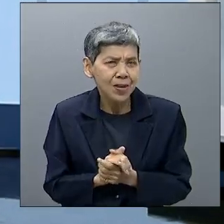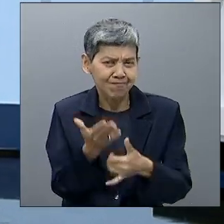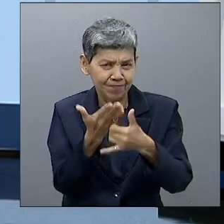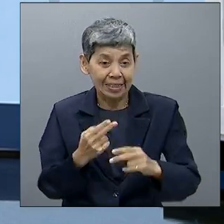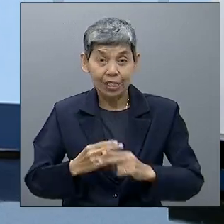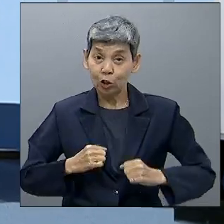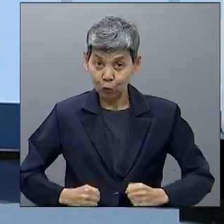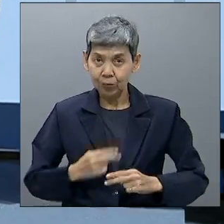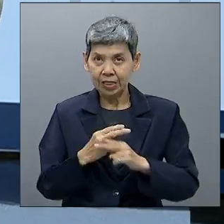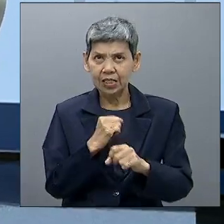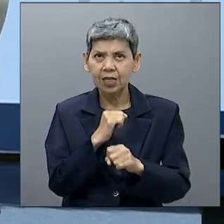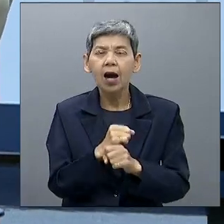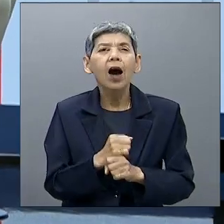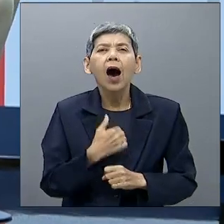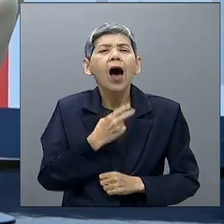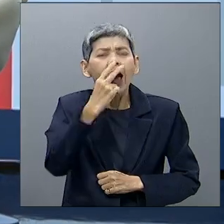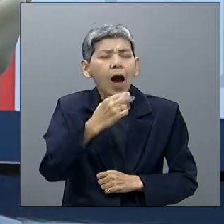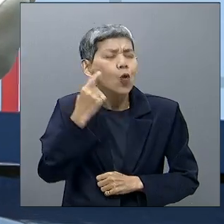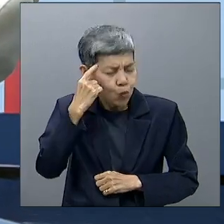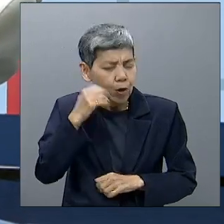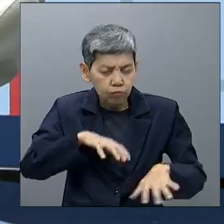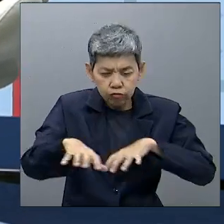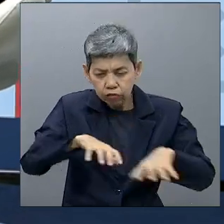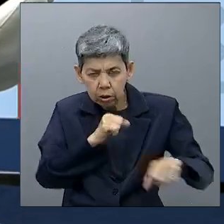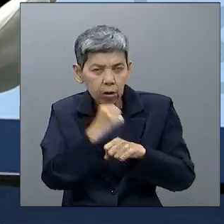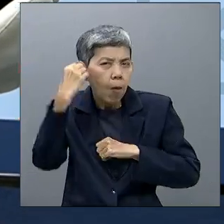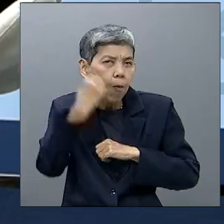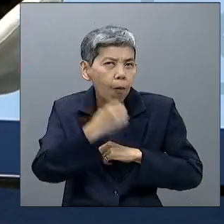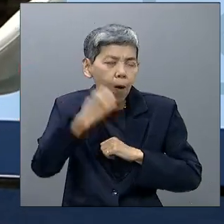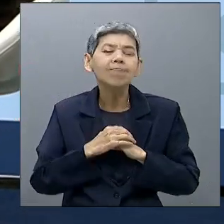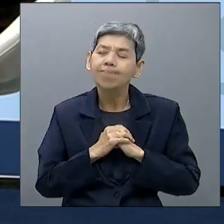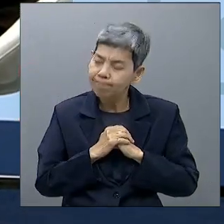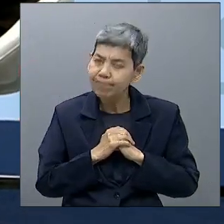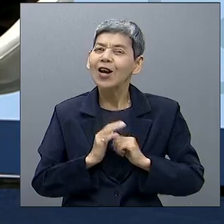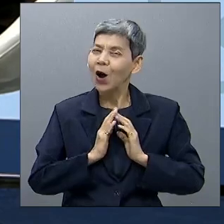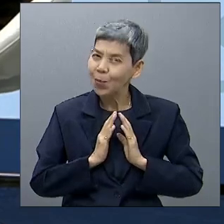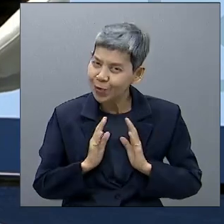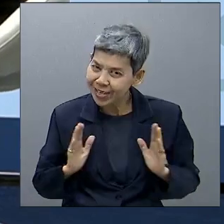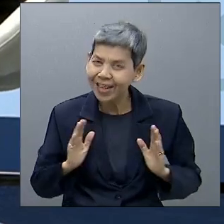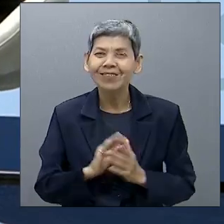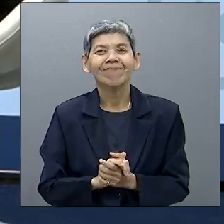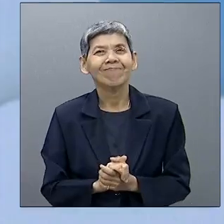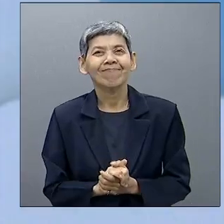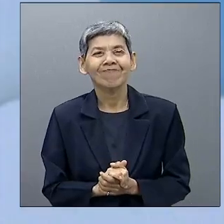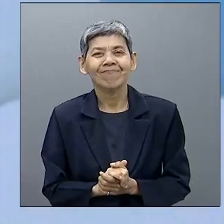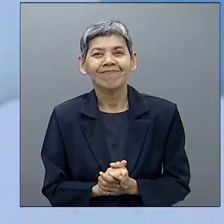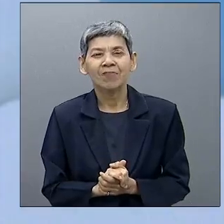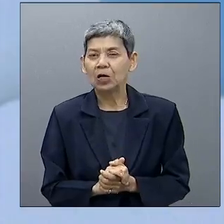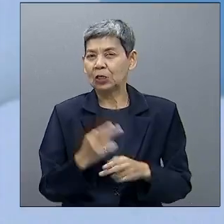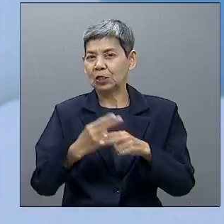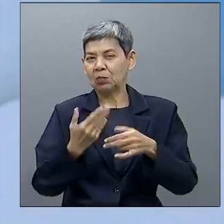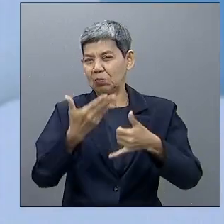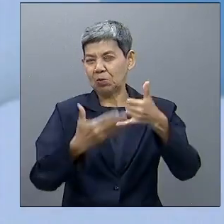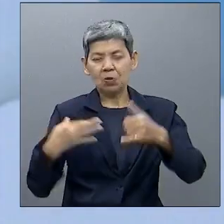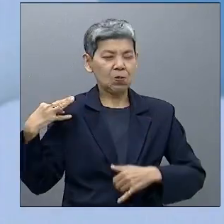ะคะไม่ว่าจะเปิดไปเวทีไหนจะเห็นพี่หนุ่มอยู่เบื้องหลังความสำเร็จเสมอนะคะ ก็ต้องขอบคุณ ค่ะกับฉายากูรูน